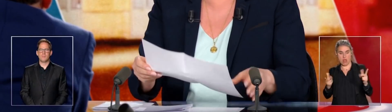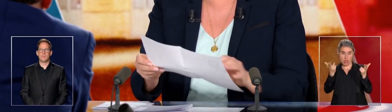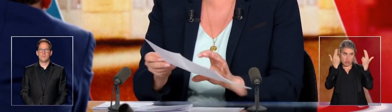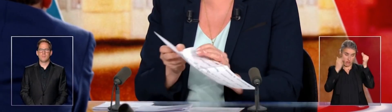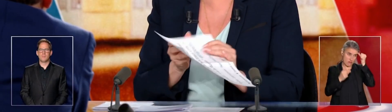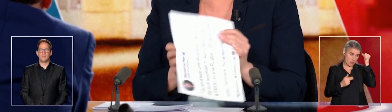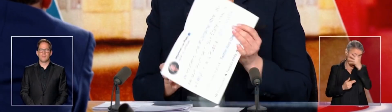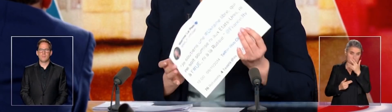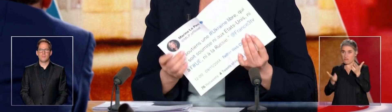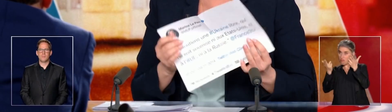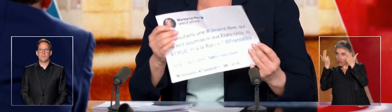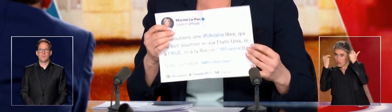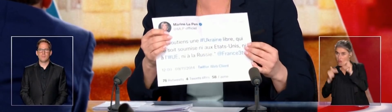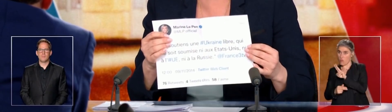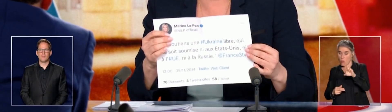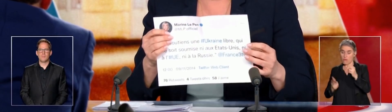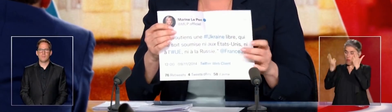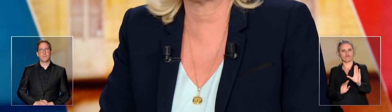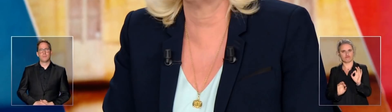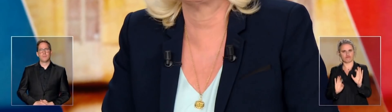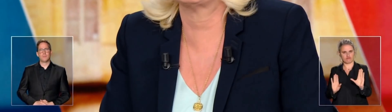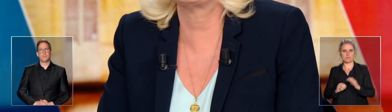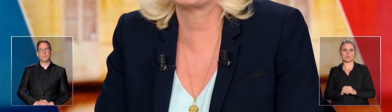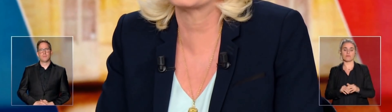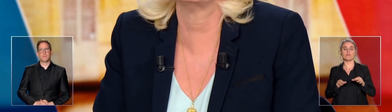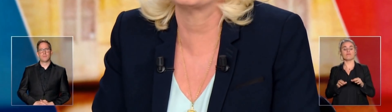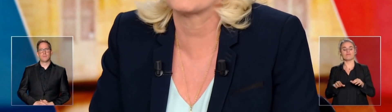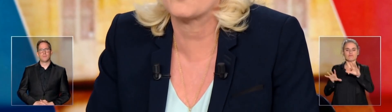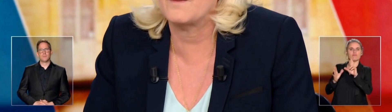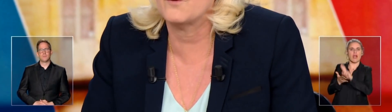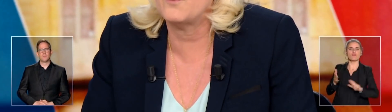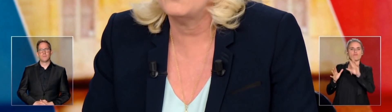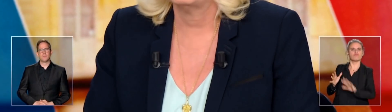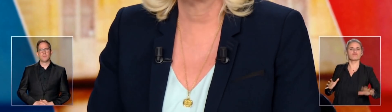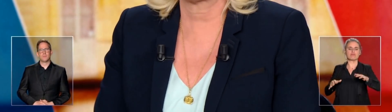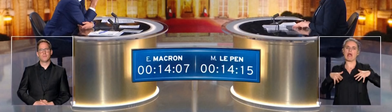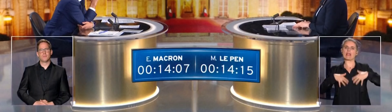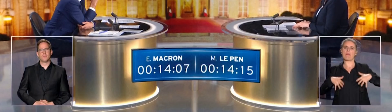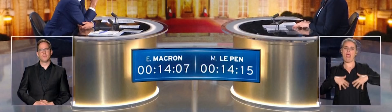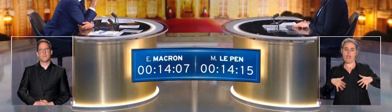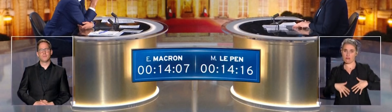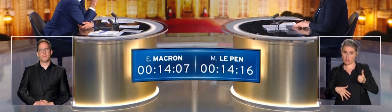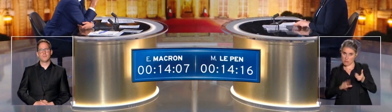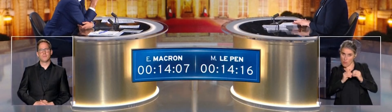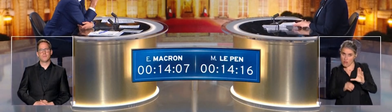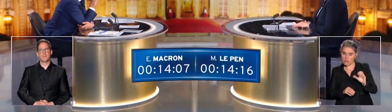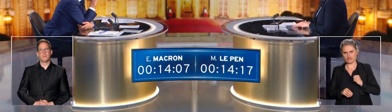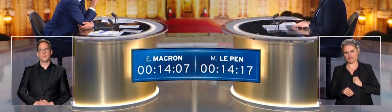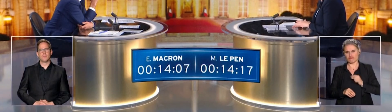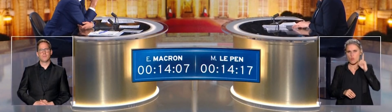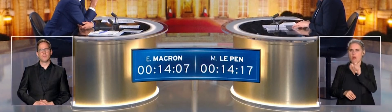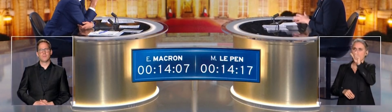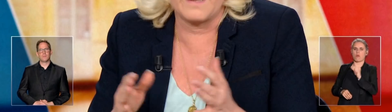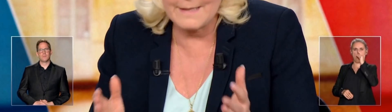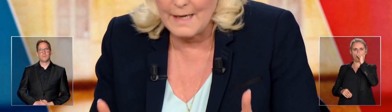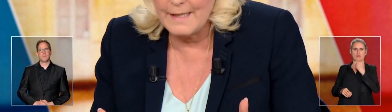à l'union européenne ni à la russie la crimée n'a pas dû vous poser énormément de problèmes non plus puisque vous avez reçu monsieur poutine en